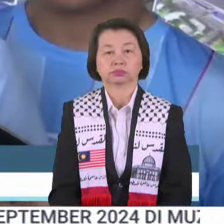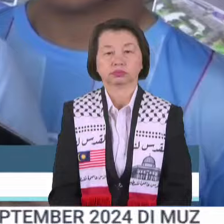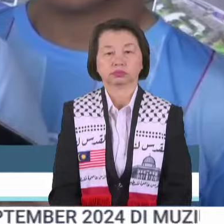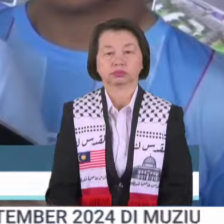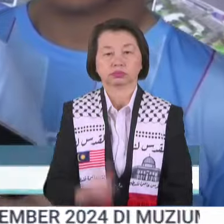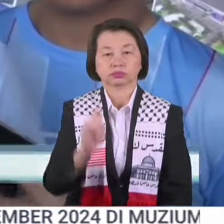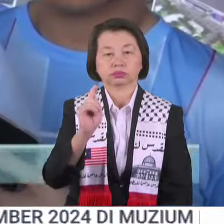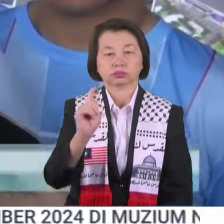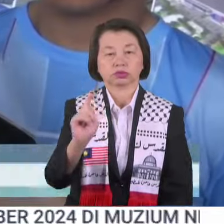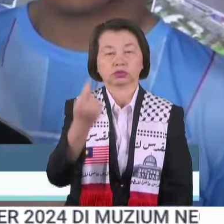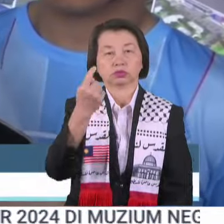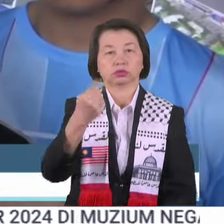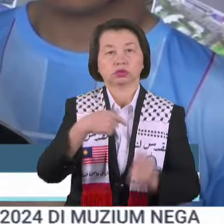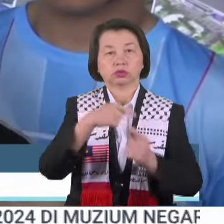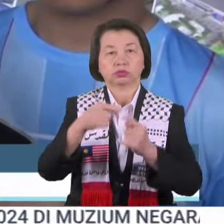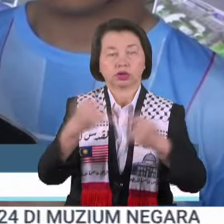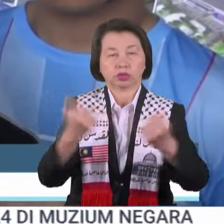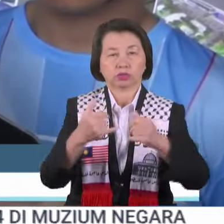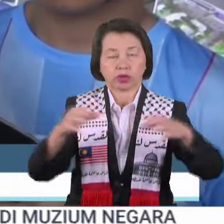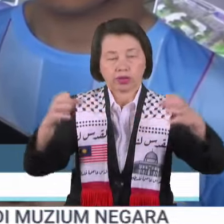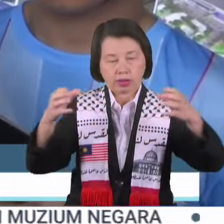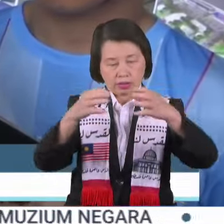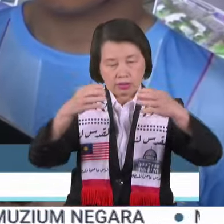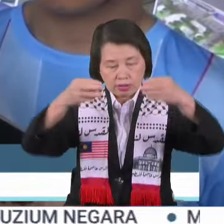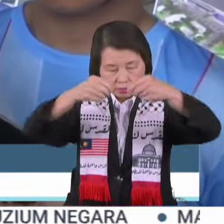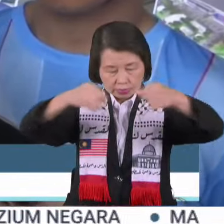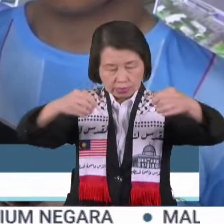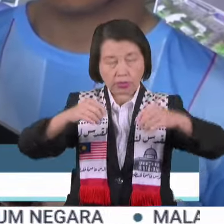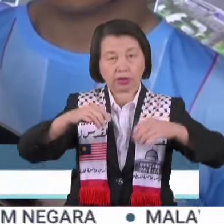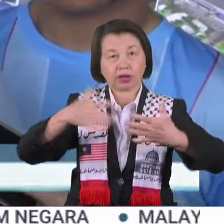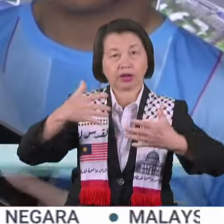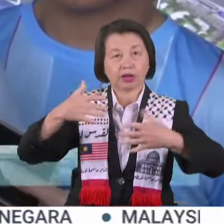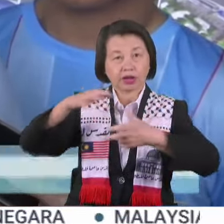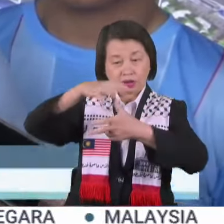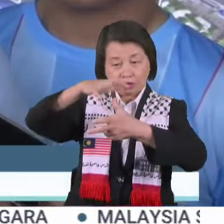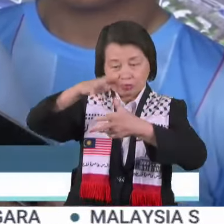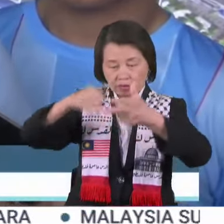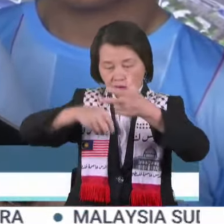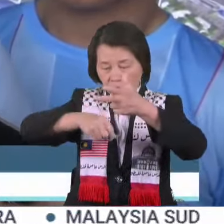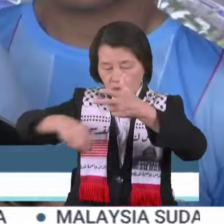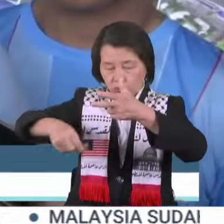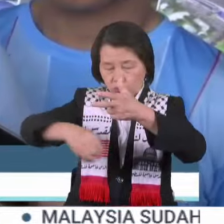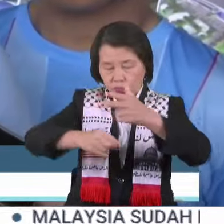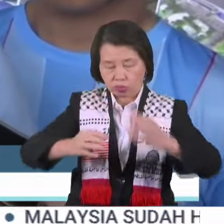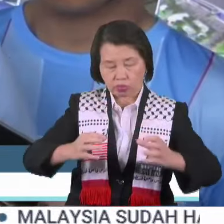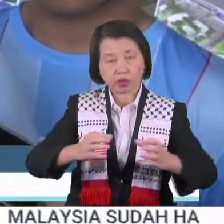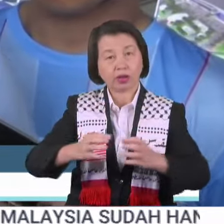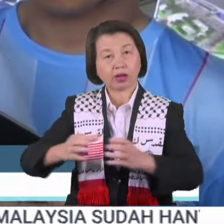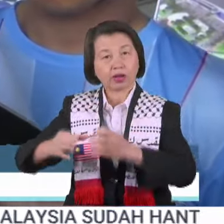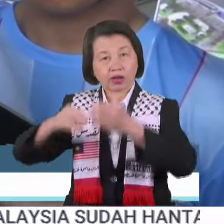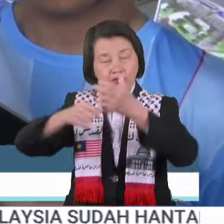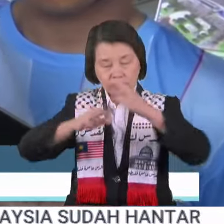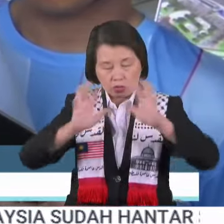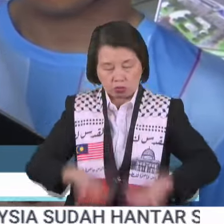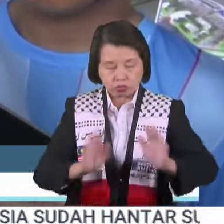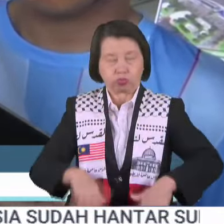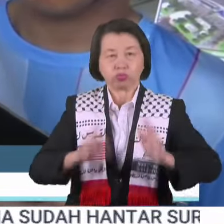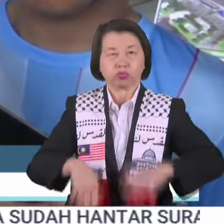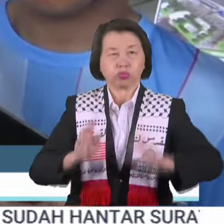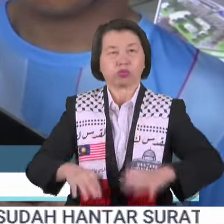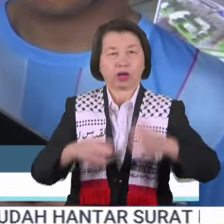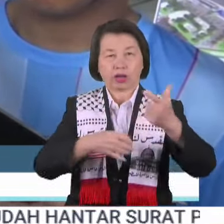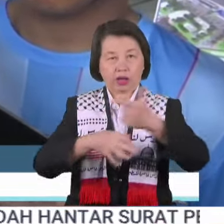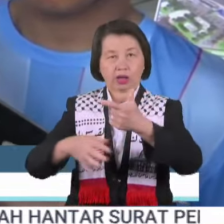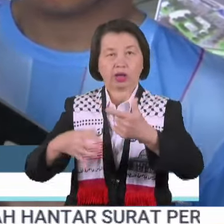Cuma bila nak buat pembenihan awan ini, dia akan melibatkan agensi yang lain. Jadi bila perlu itu,